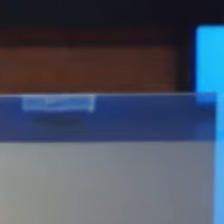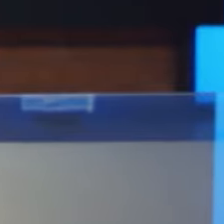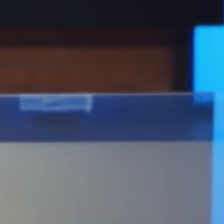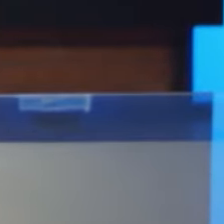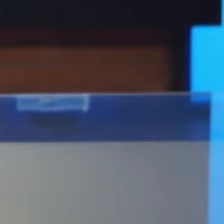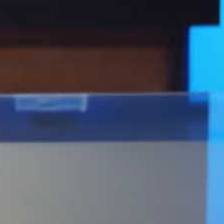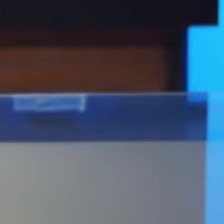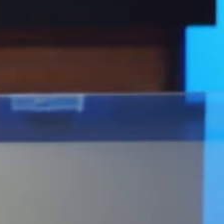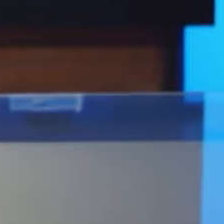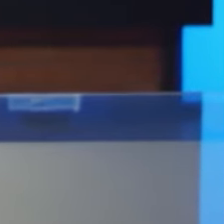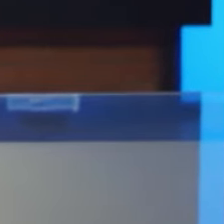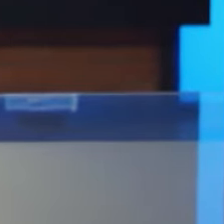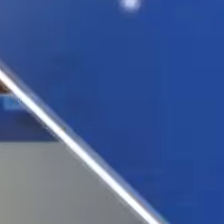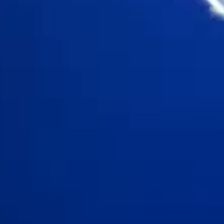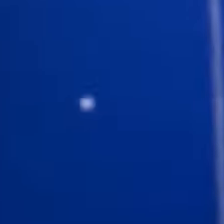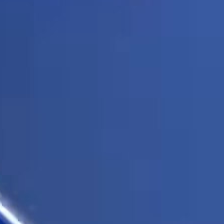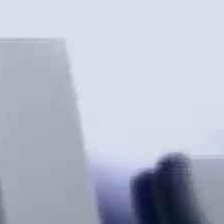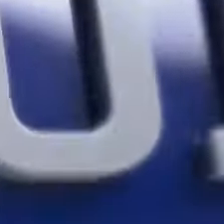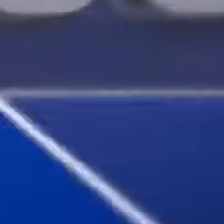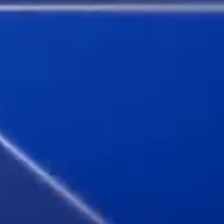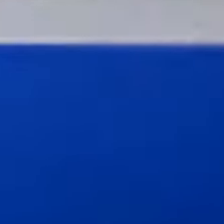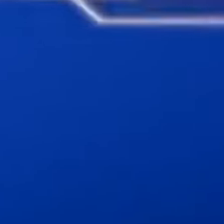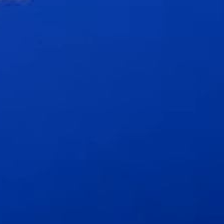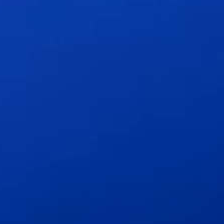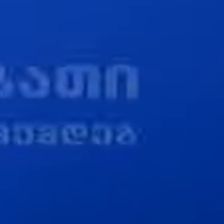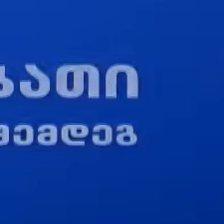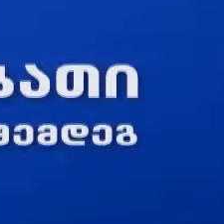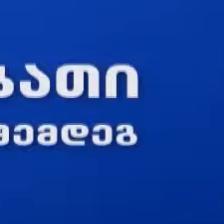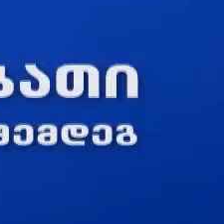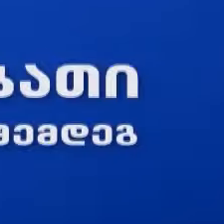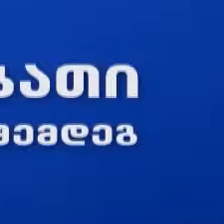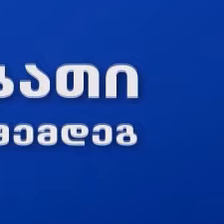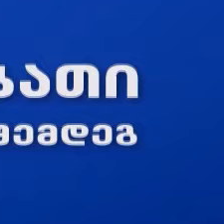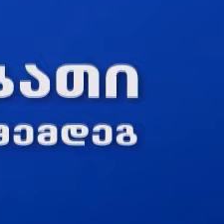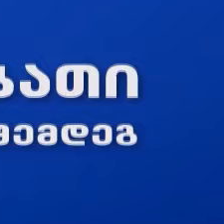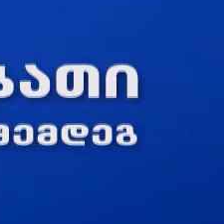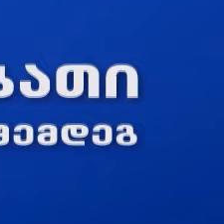ქრონიკაში. მე ნათია სორდია ვარ. ეს დღის ქრონიკაა.